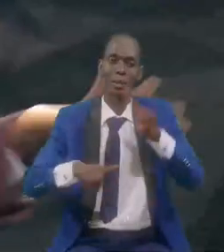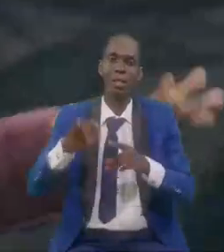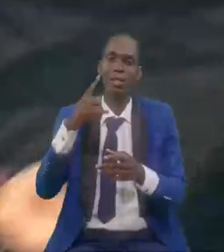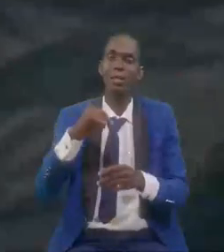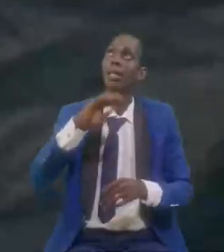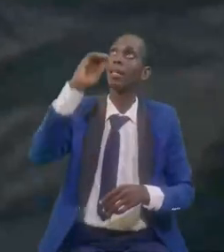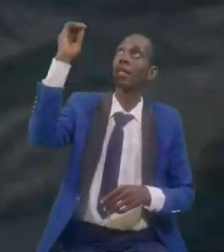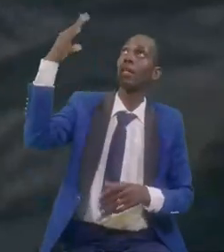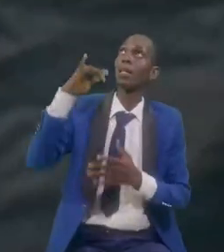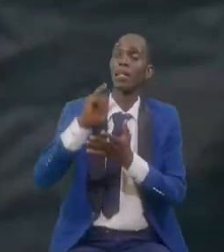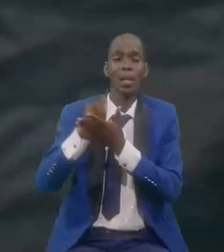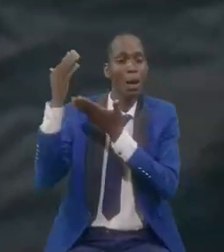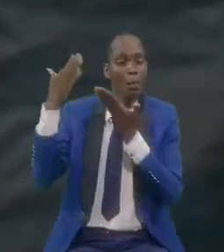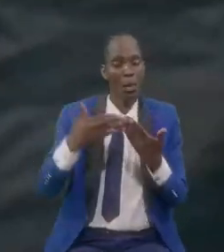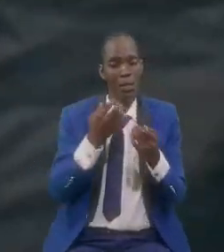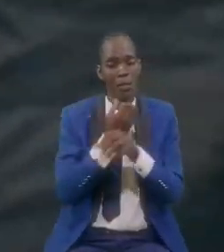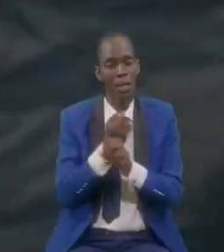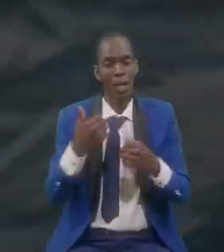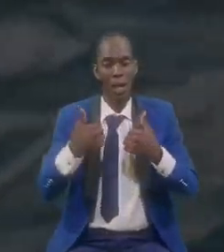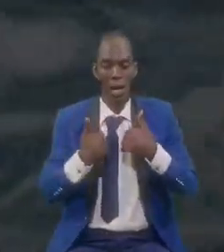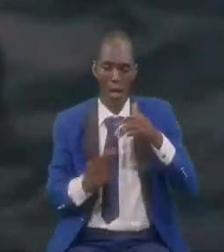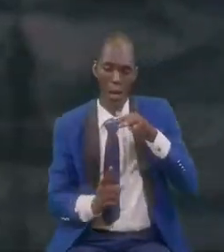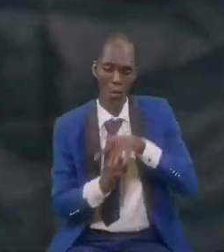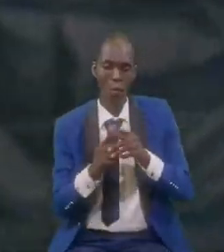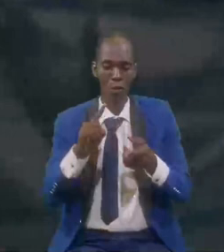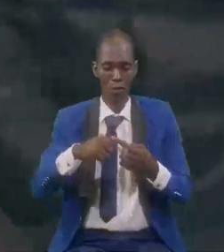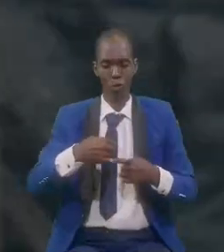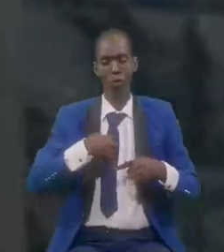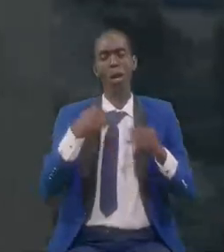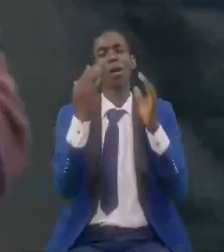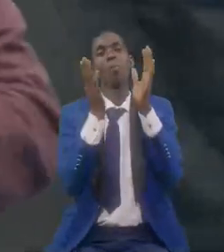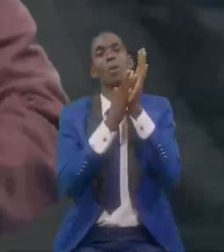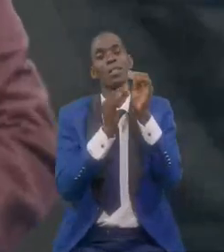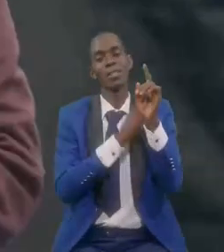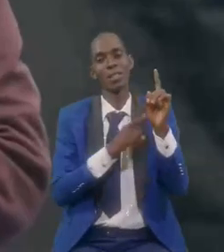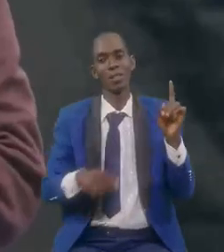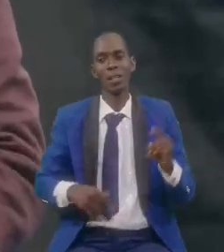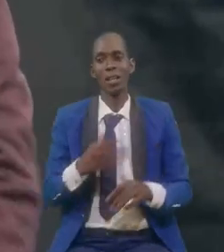salut m'est apparue, gloire à Dieu.